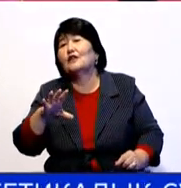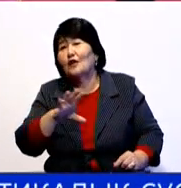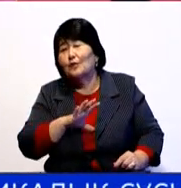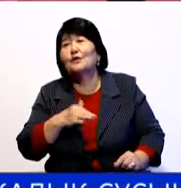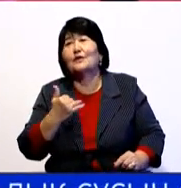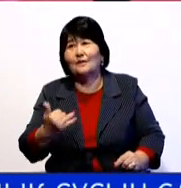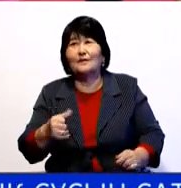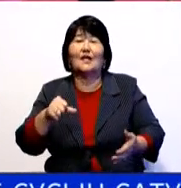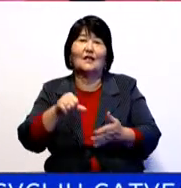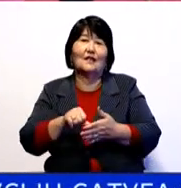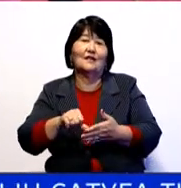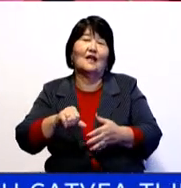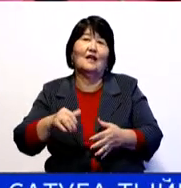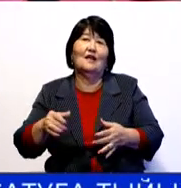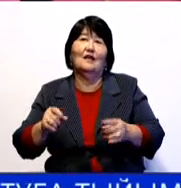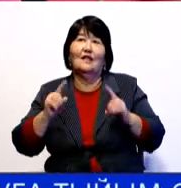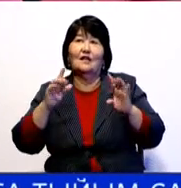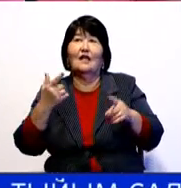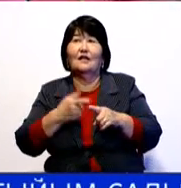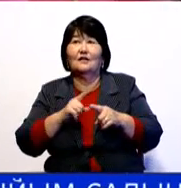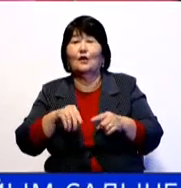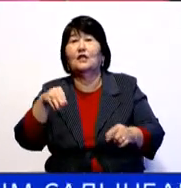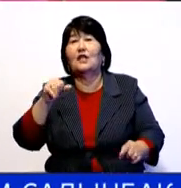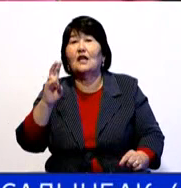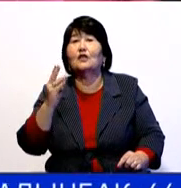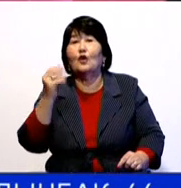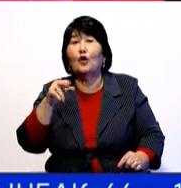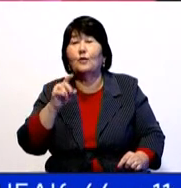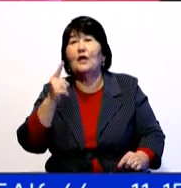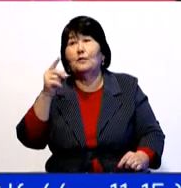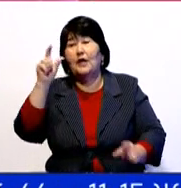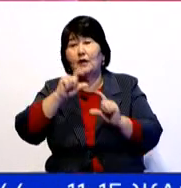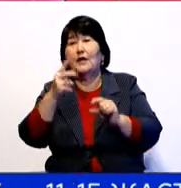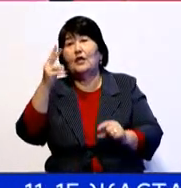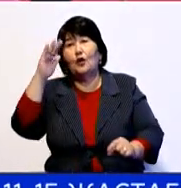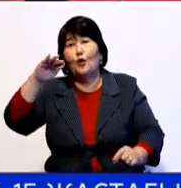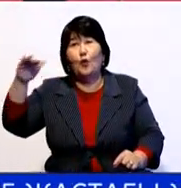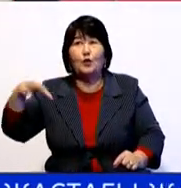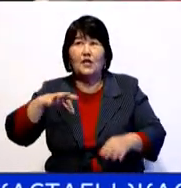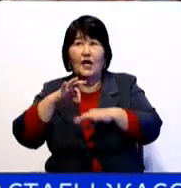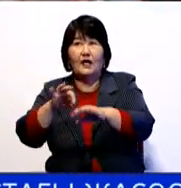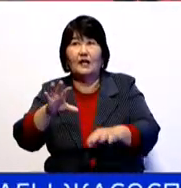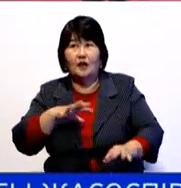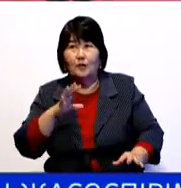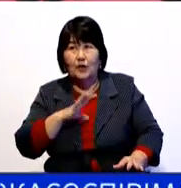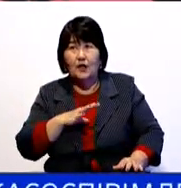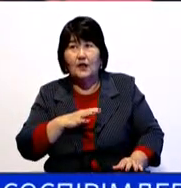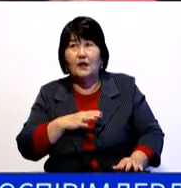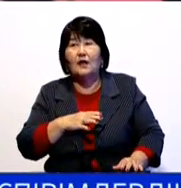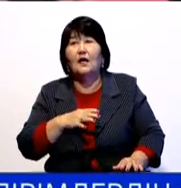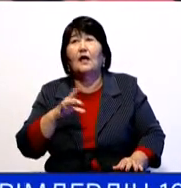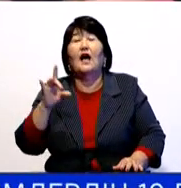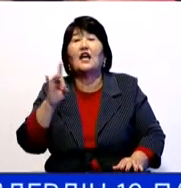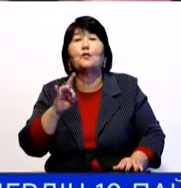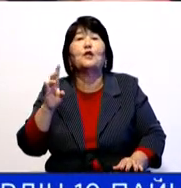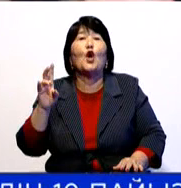кезде осы саусақты шығардық. Сол Таң Шолпан алғашында бір мектептен екі оқушы әкелген болатынбыз. Рахметова